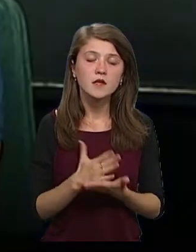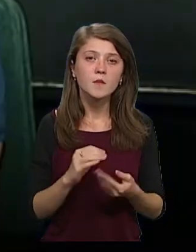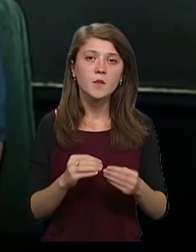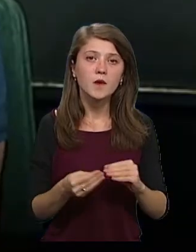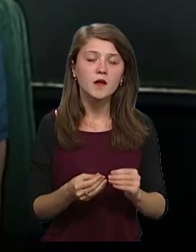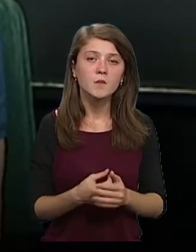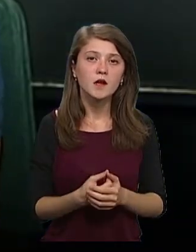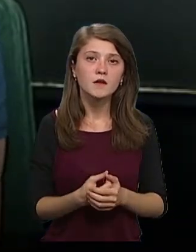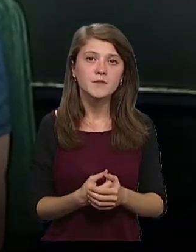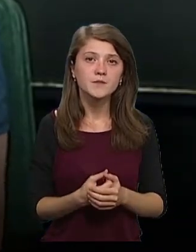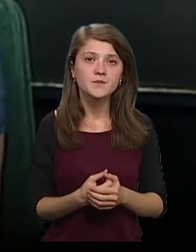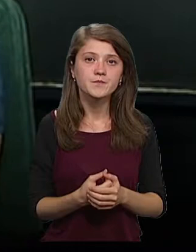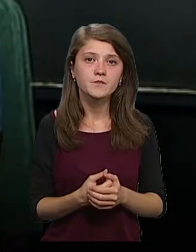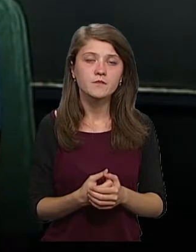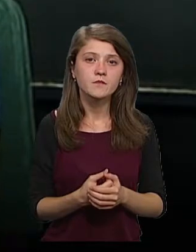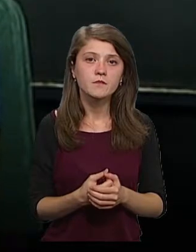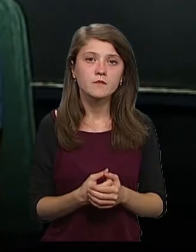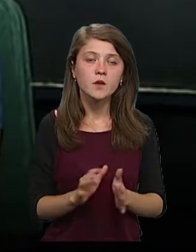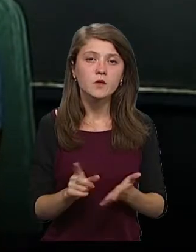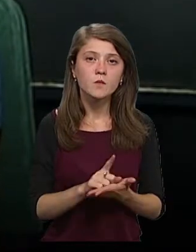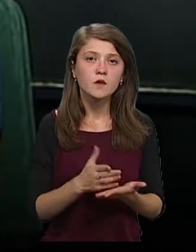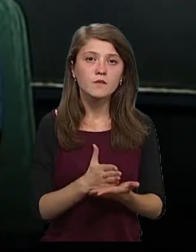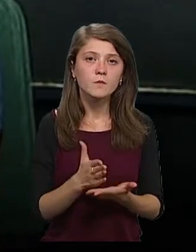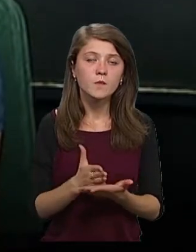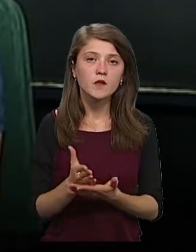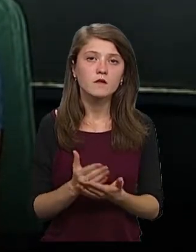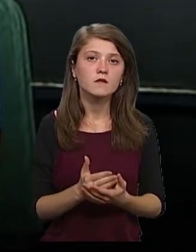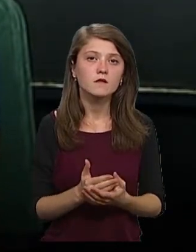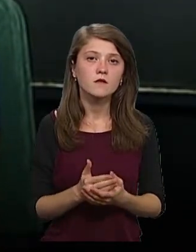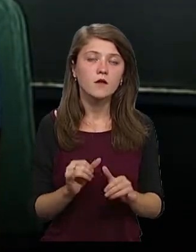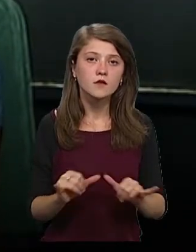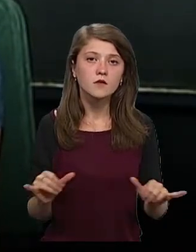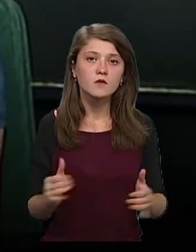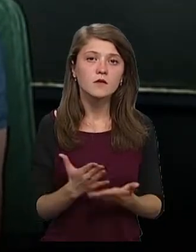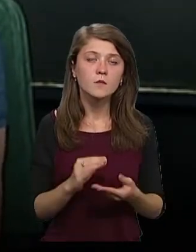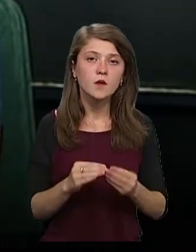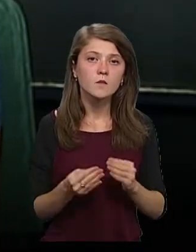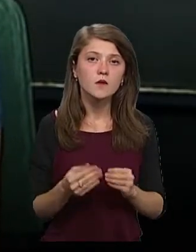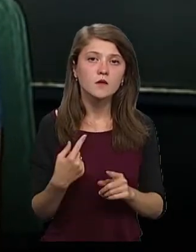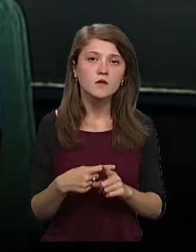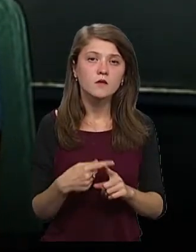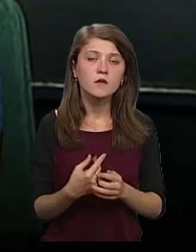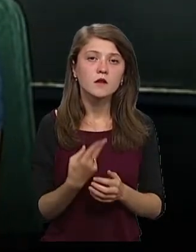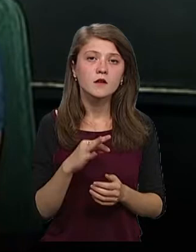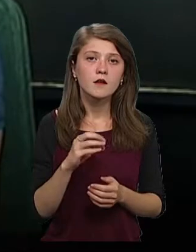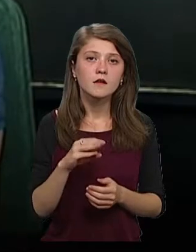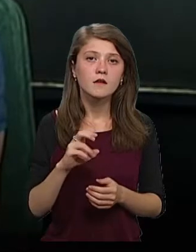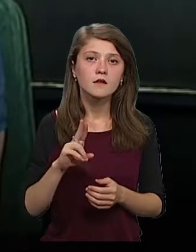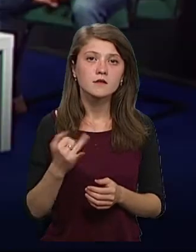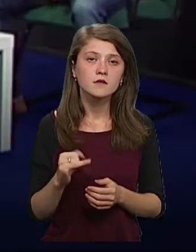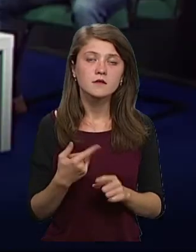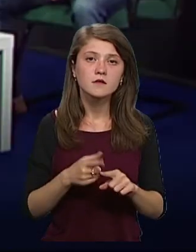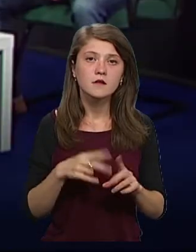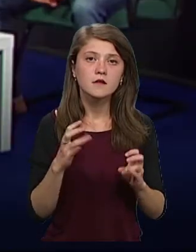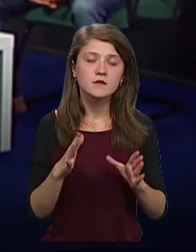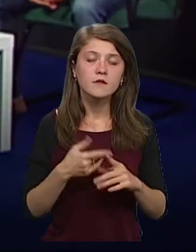проблема несуб'єктивного розподілу Державного фонду регіонального розвитку. Є проблема додаткової дотації. Це не тільки,